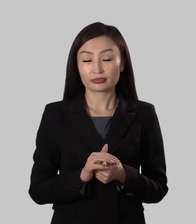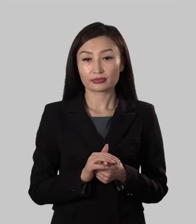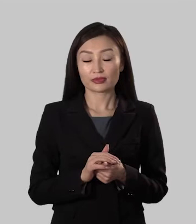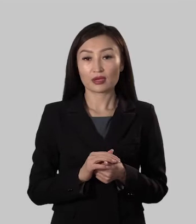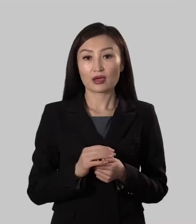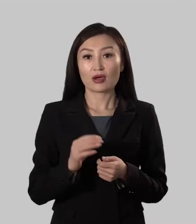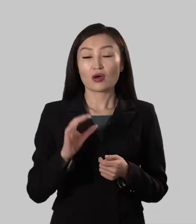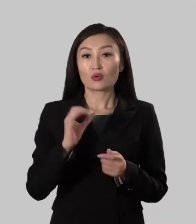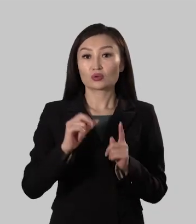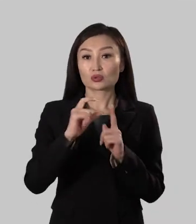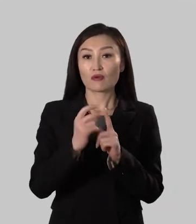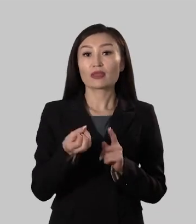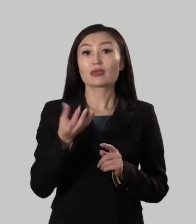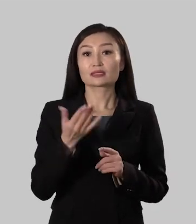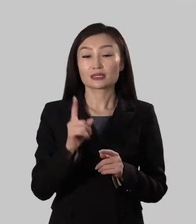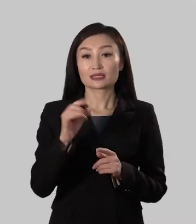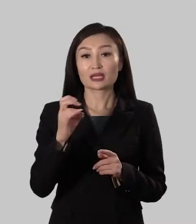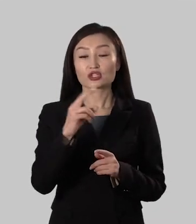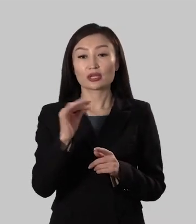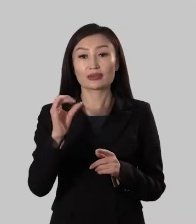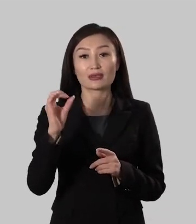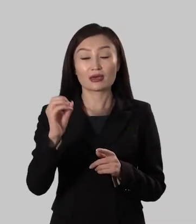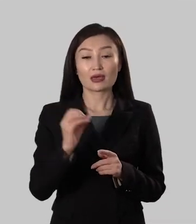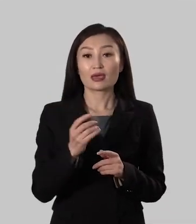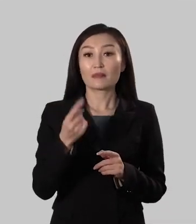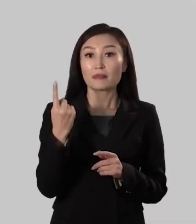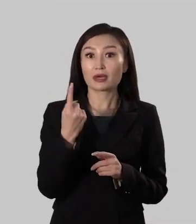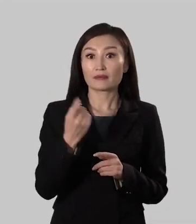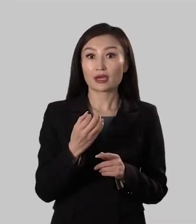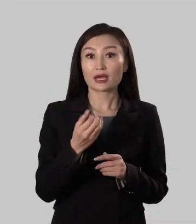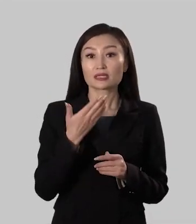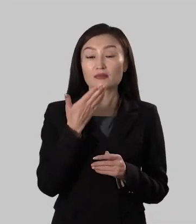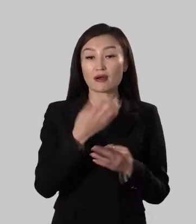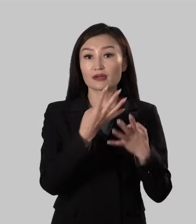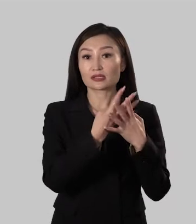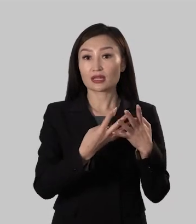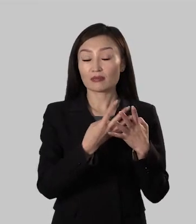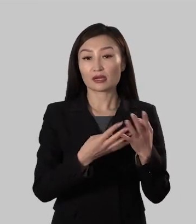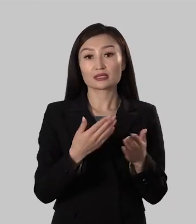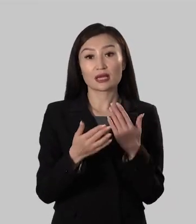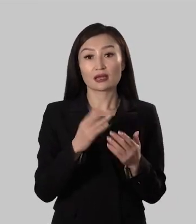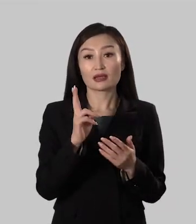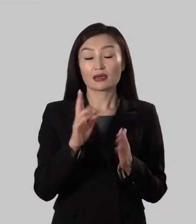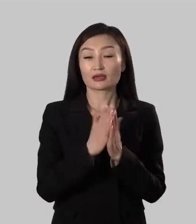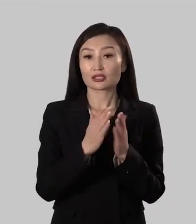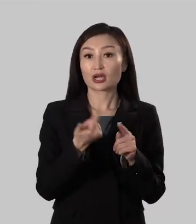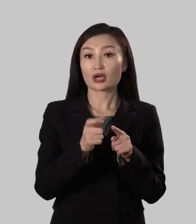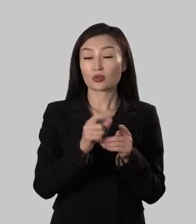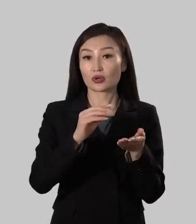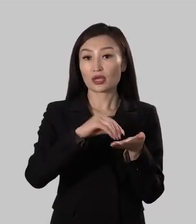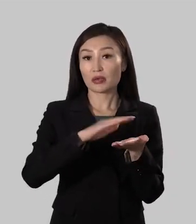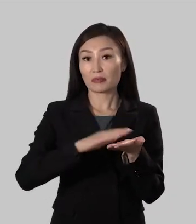У слова несколько значений. Первое – справочная таблица или книжка, в которой